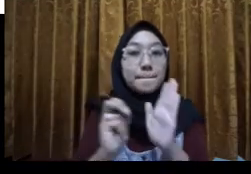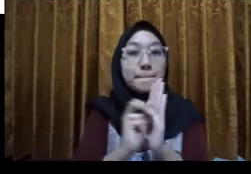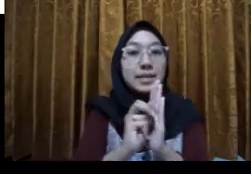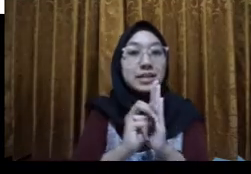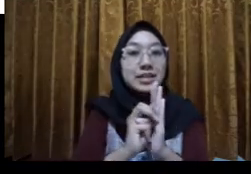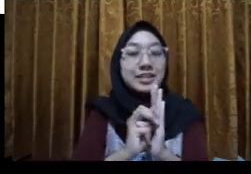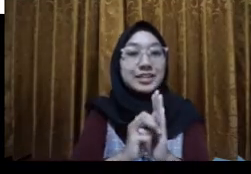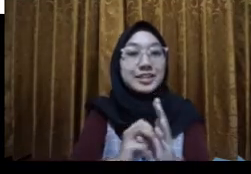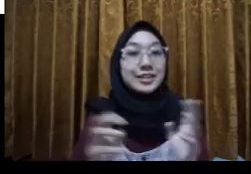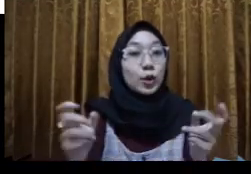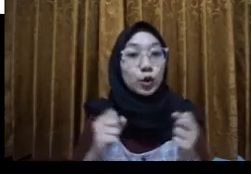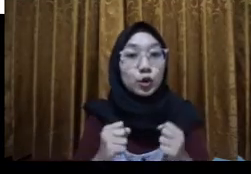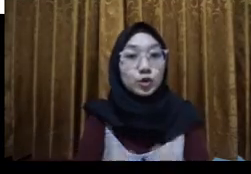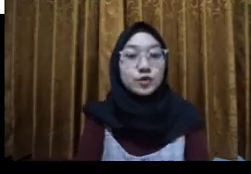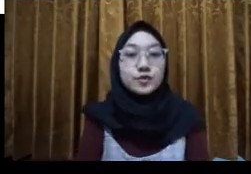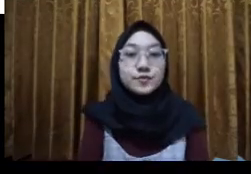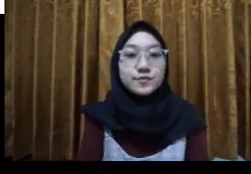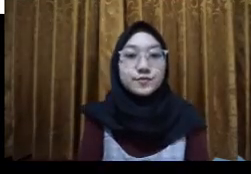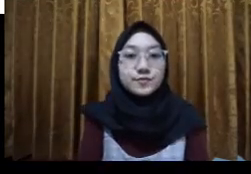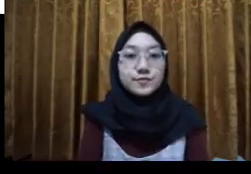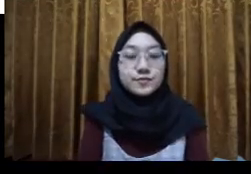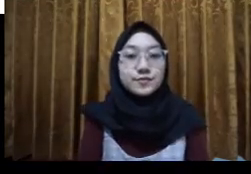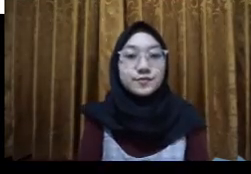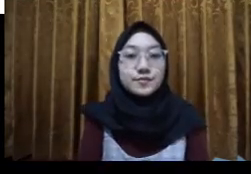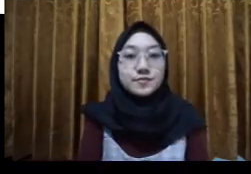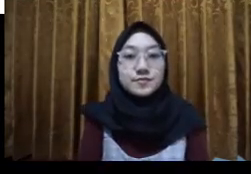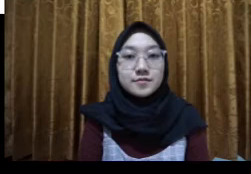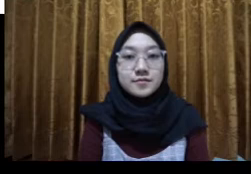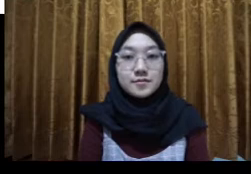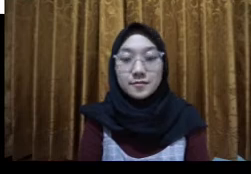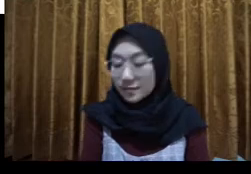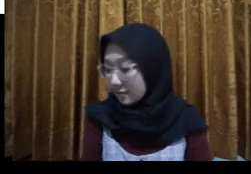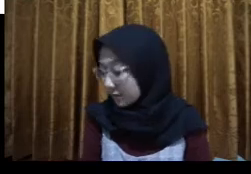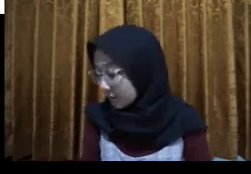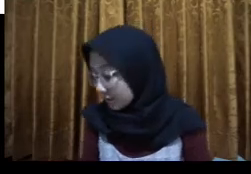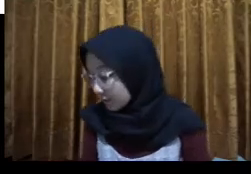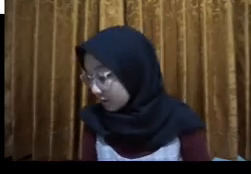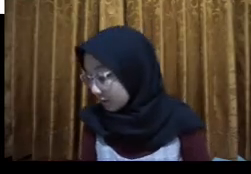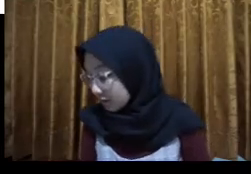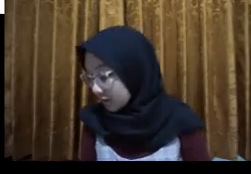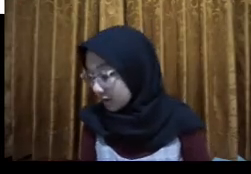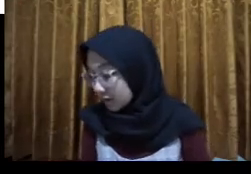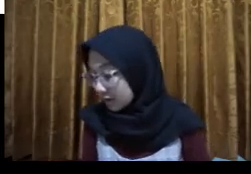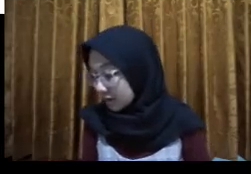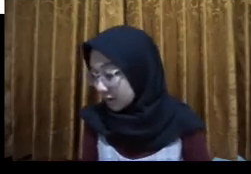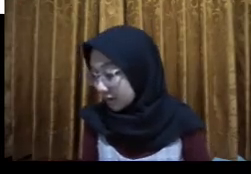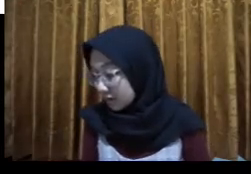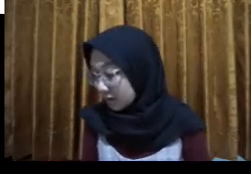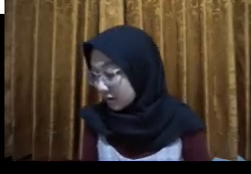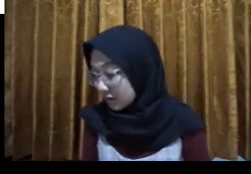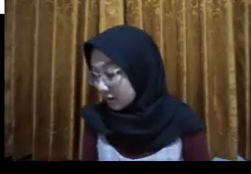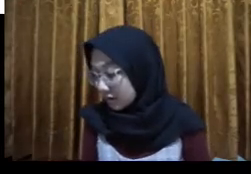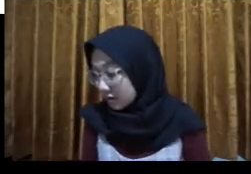namanya. Nanti teman-teman boleh kalau mau berkunjung ke situs Mitra Netra, di sana sangat banyak buku yang bisa dijadikan